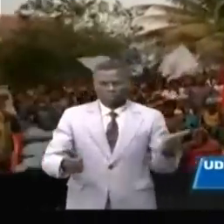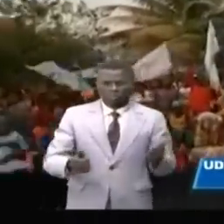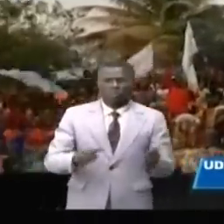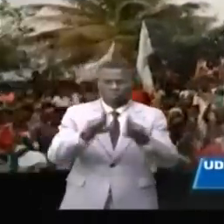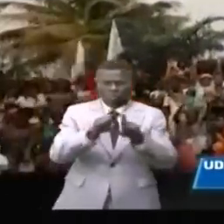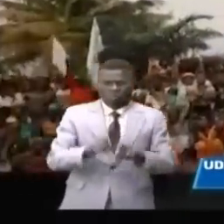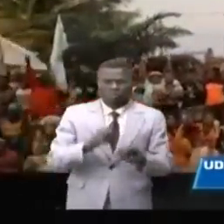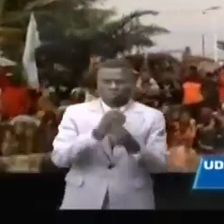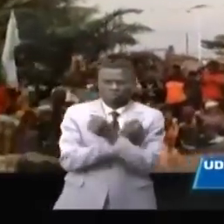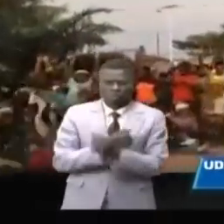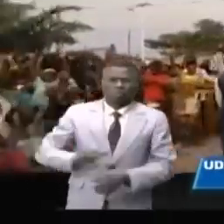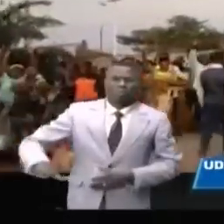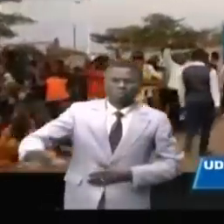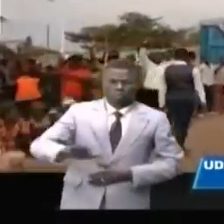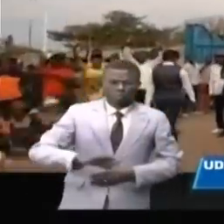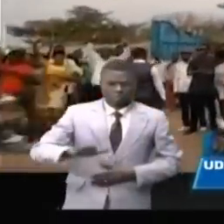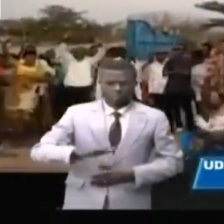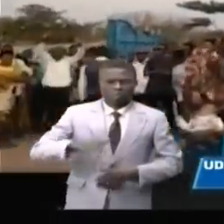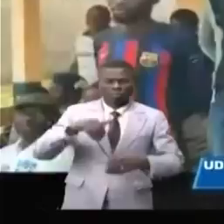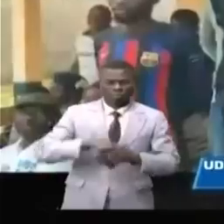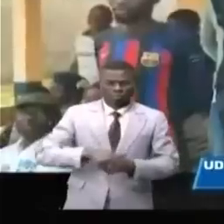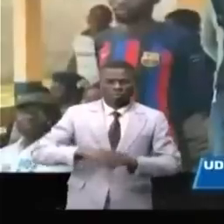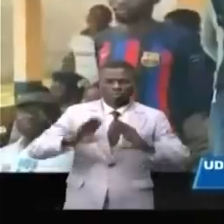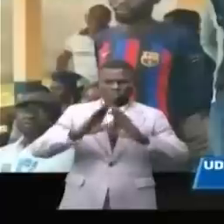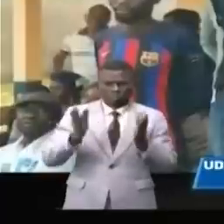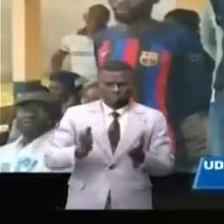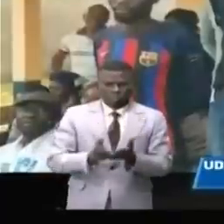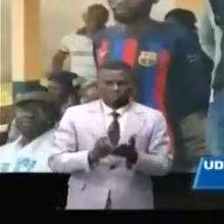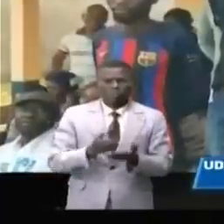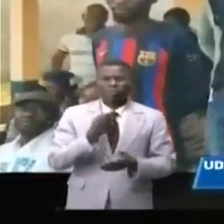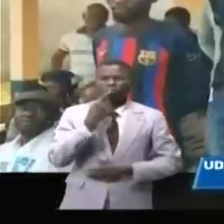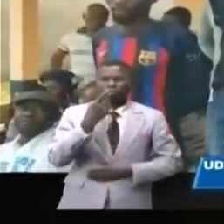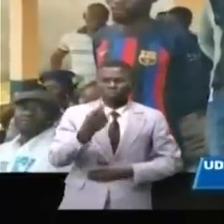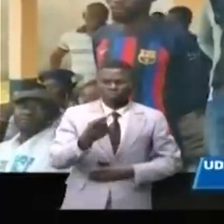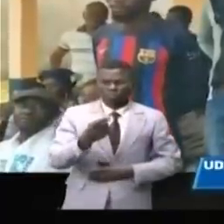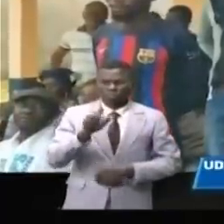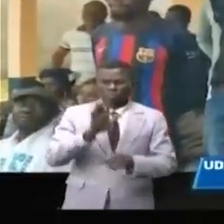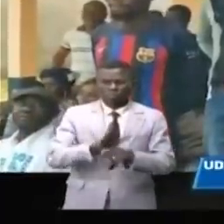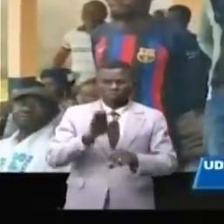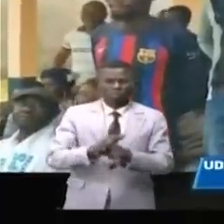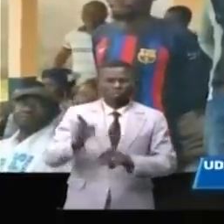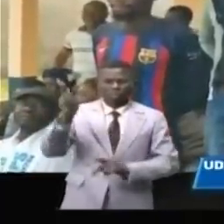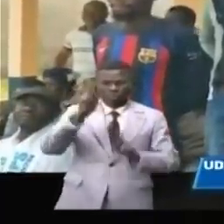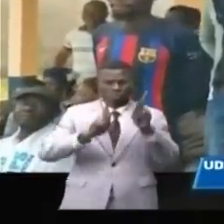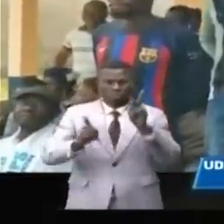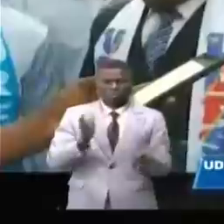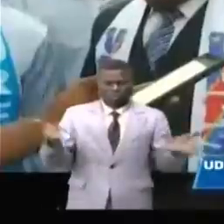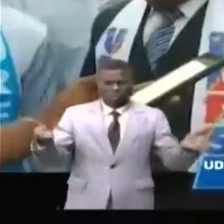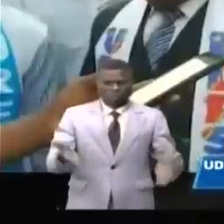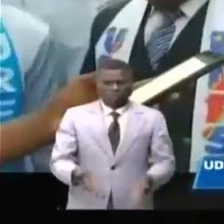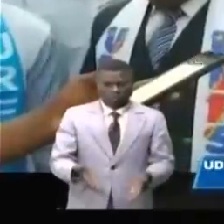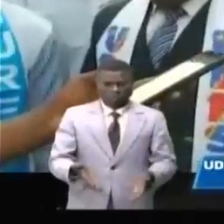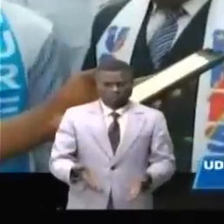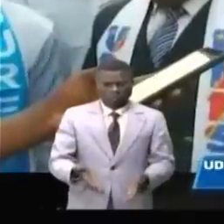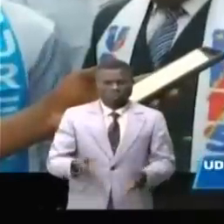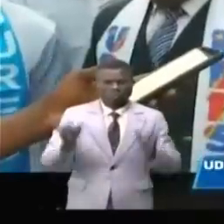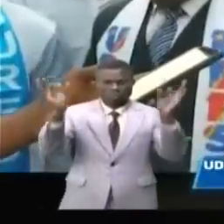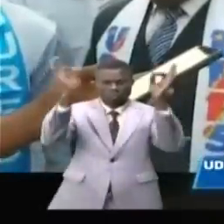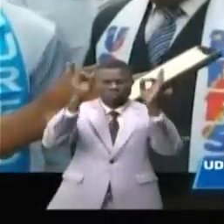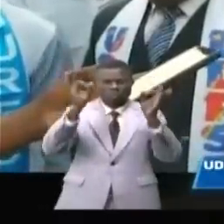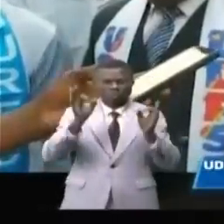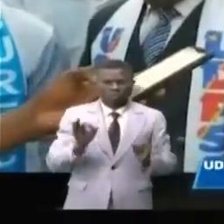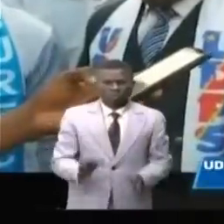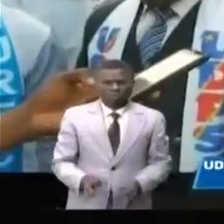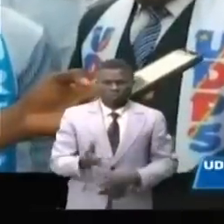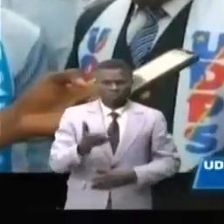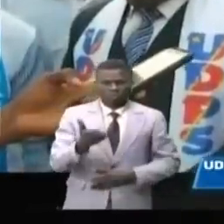cours d'une matinée politique riche en enseignements à laquelle plus d'une centaine de militants ont pris part, la Fédération urbaine de l'Union pour